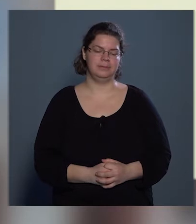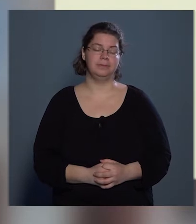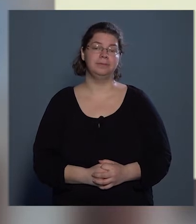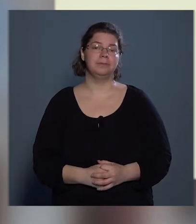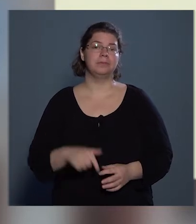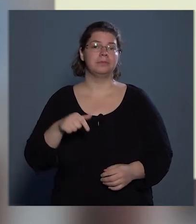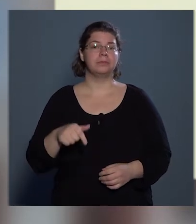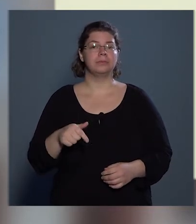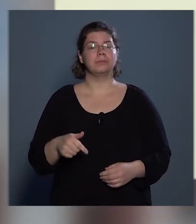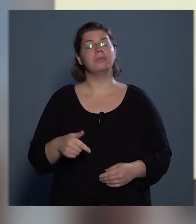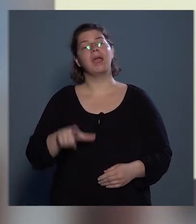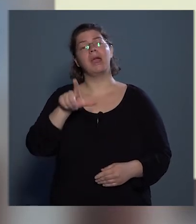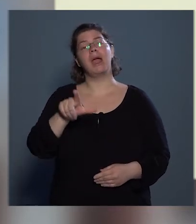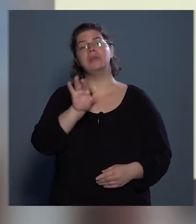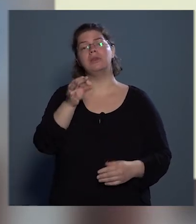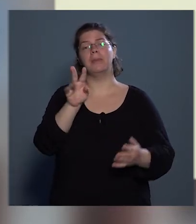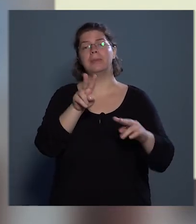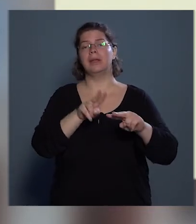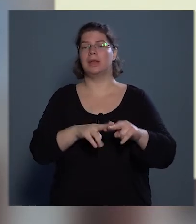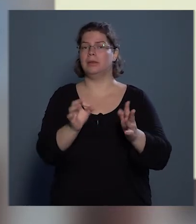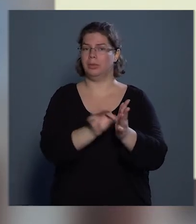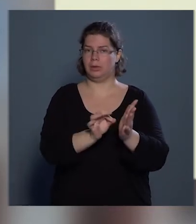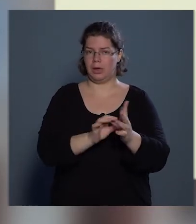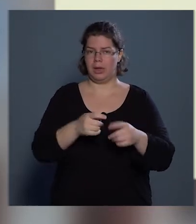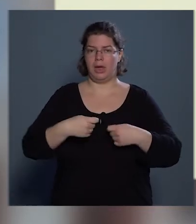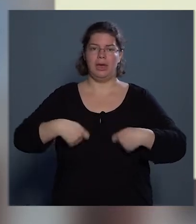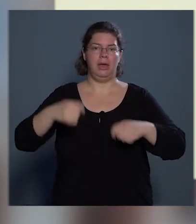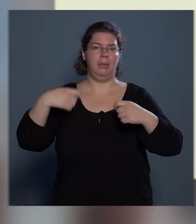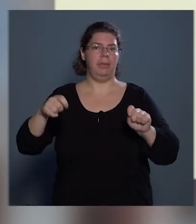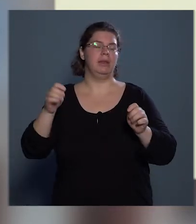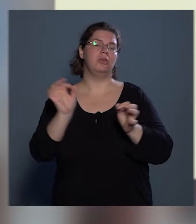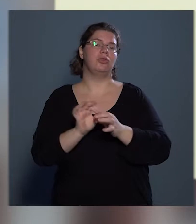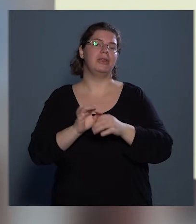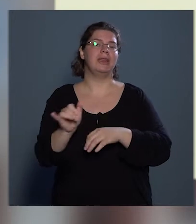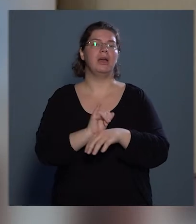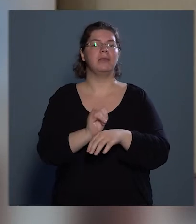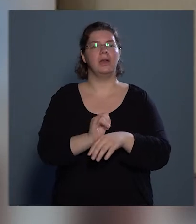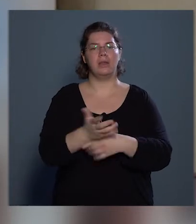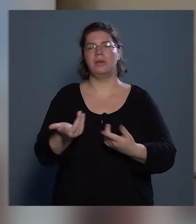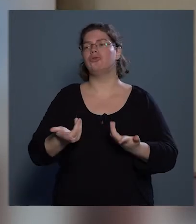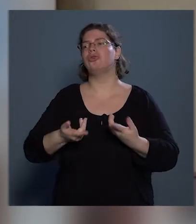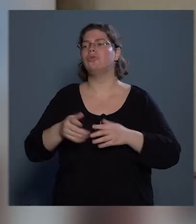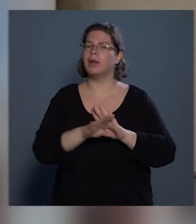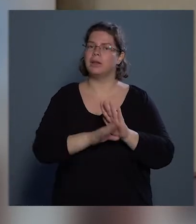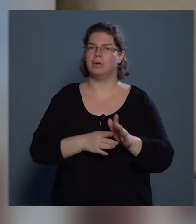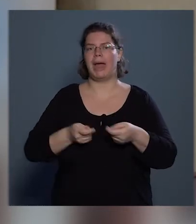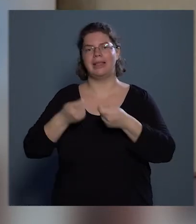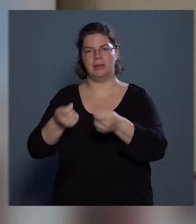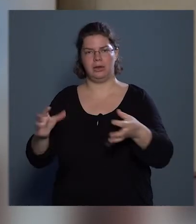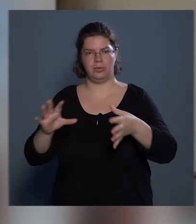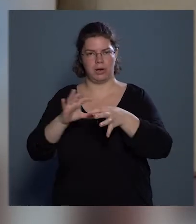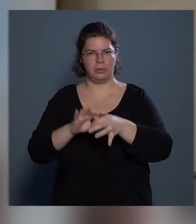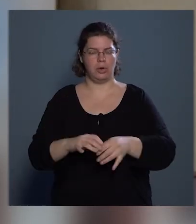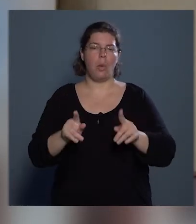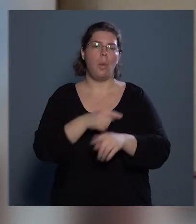Ahol két napi rendi pontunk van, az építésügyi igazgatási feladatok átadásával kapcsolatos,